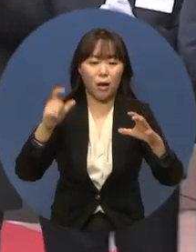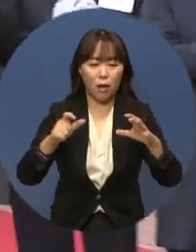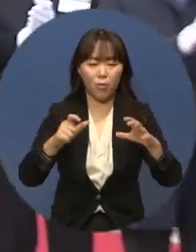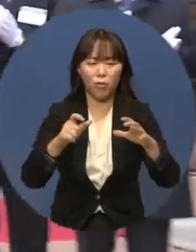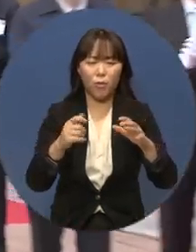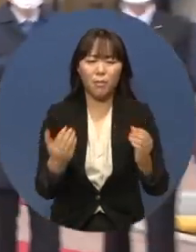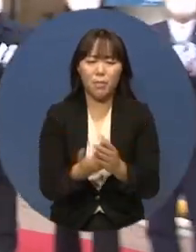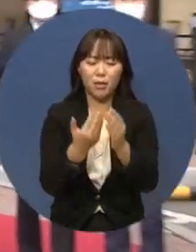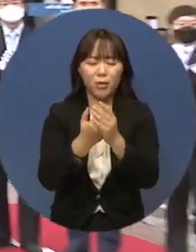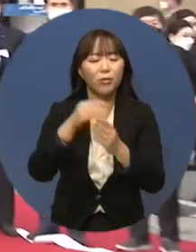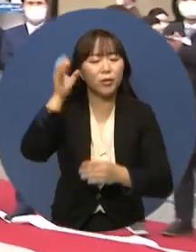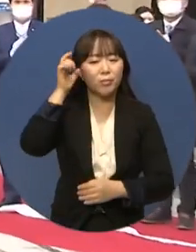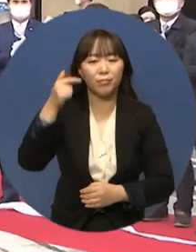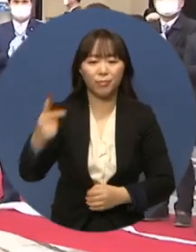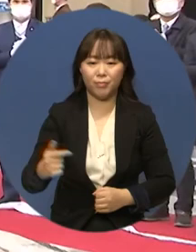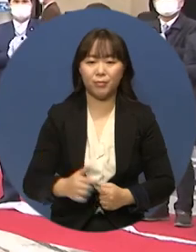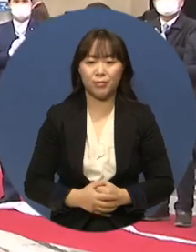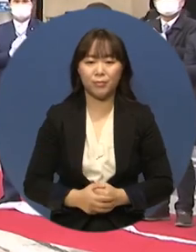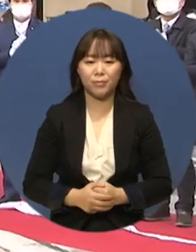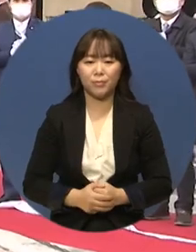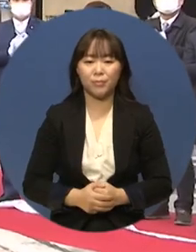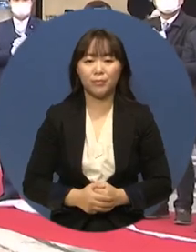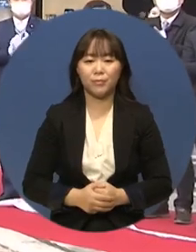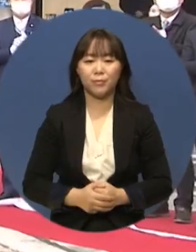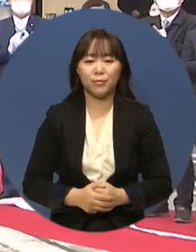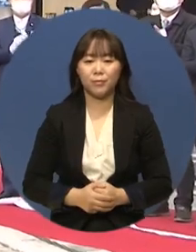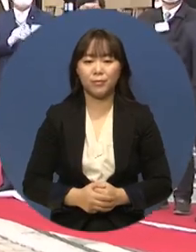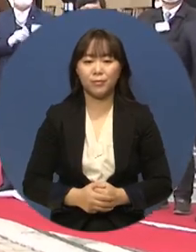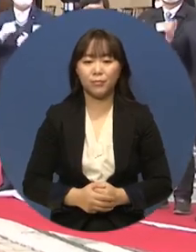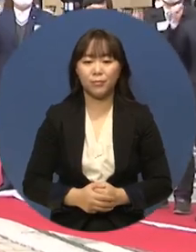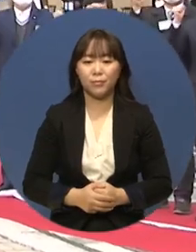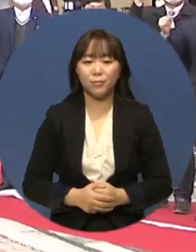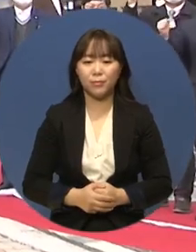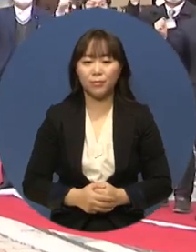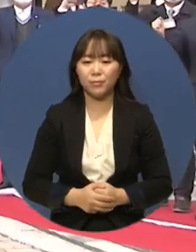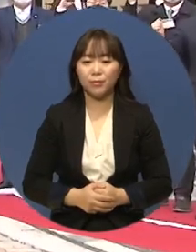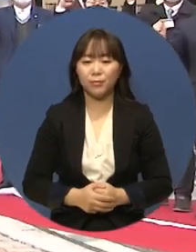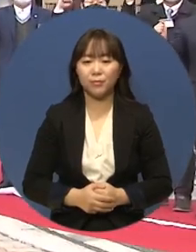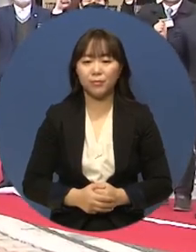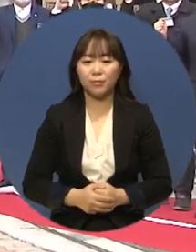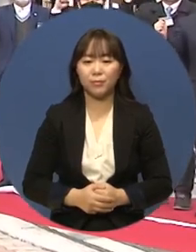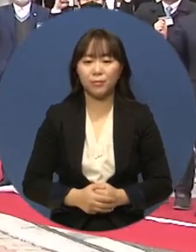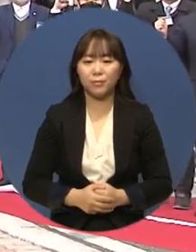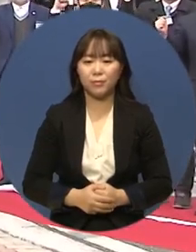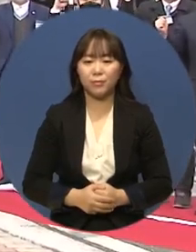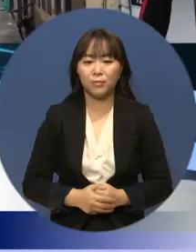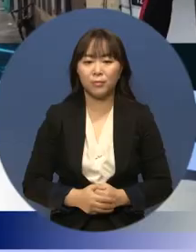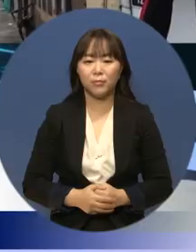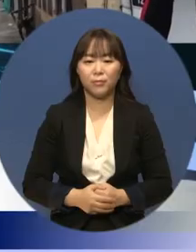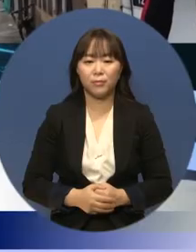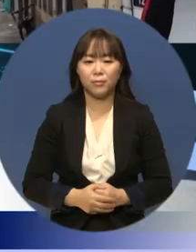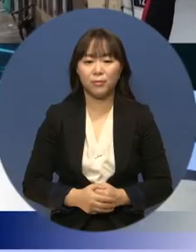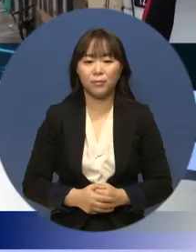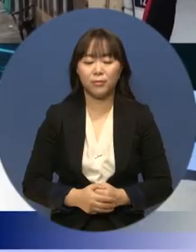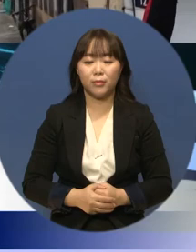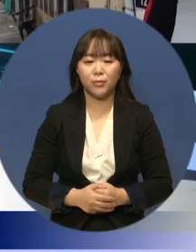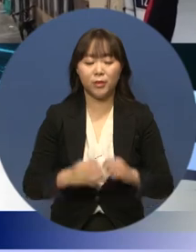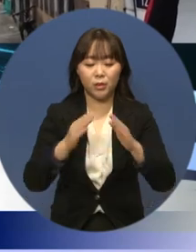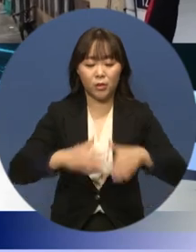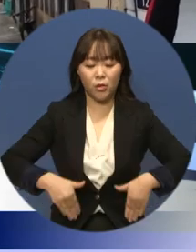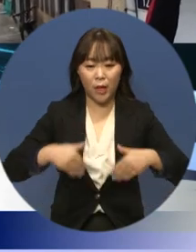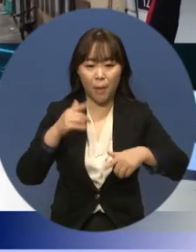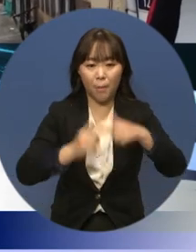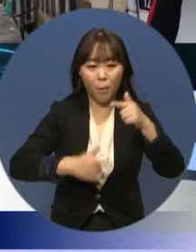도약시킬 것으로 기대합니다. 지금까지 복지TV 전북방송 정아영이었습니다. 전남